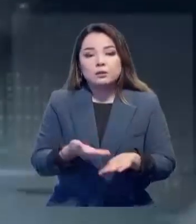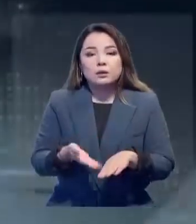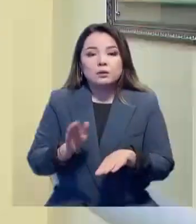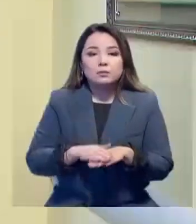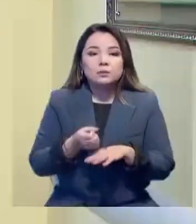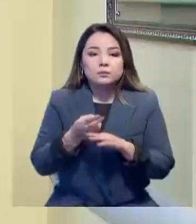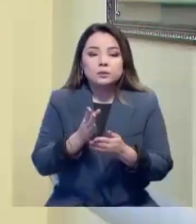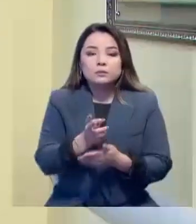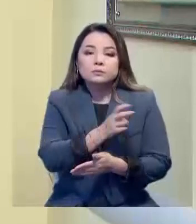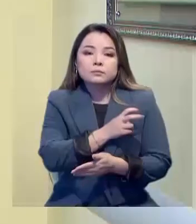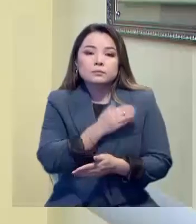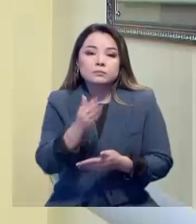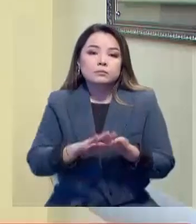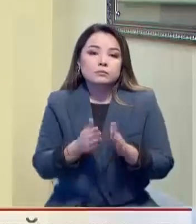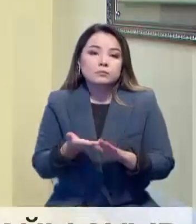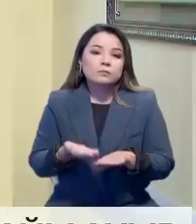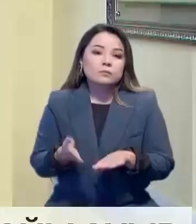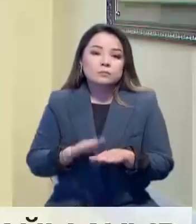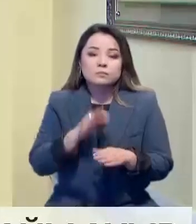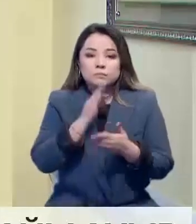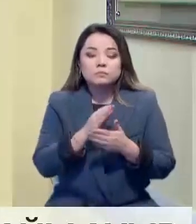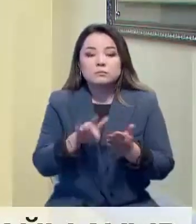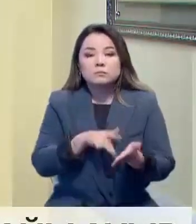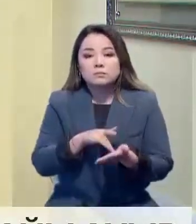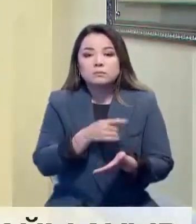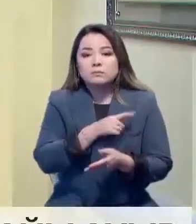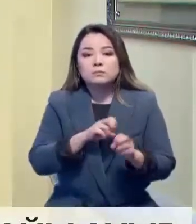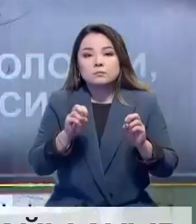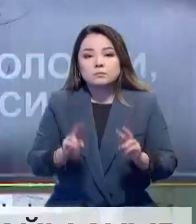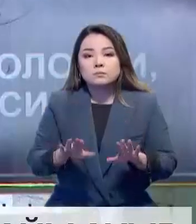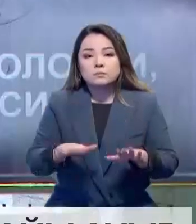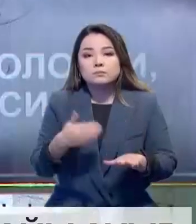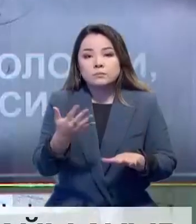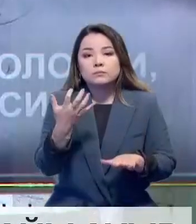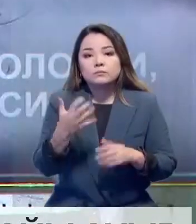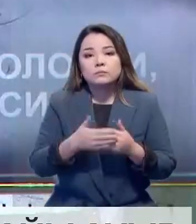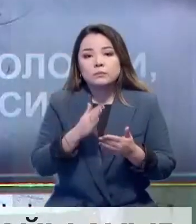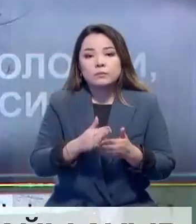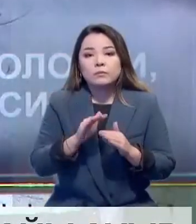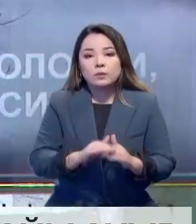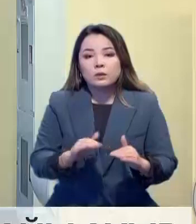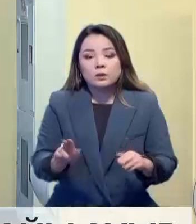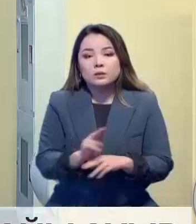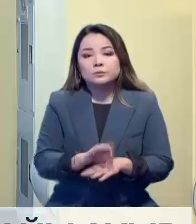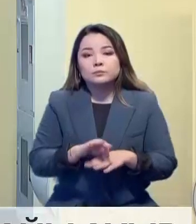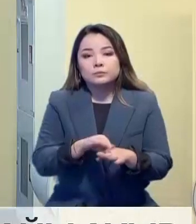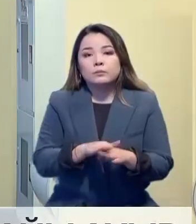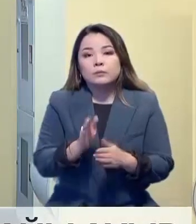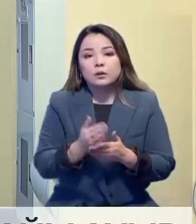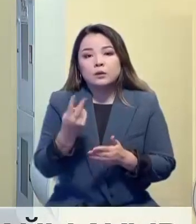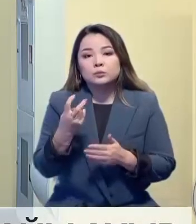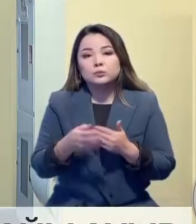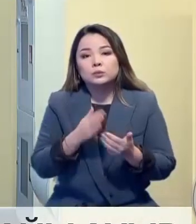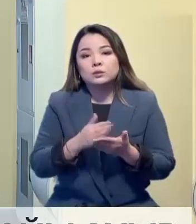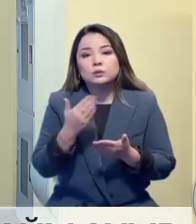түскен. Дәрігерлер олардың жағдайы ауыр дейді. Қалалық балалар ауруханасында қазір 500-ден астам бала ем алуда. Оның